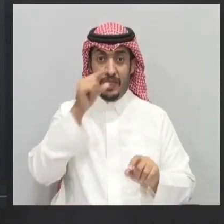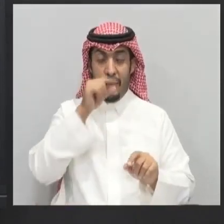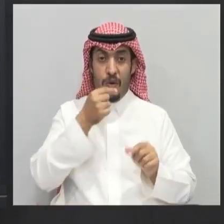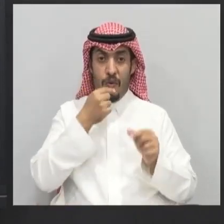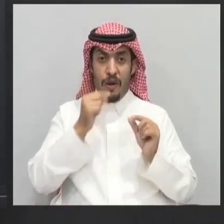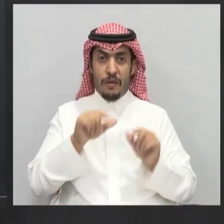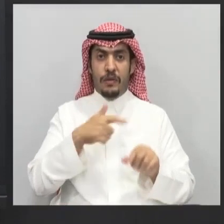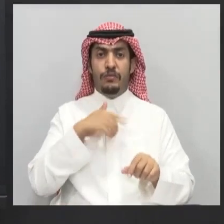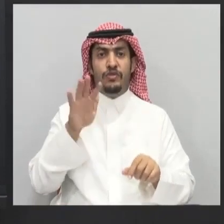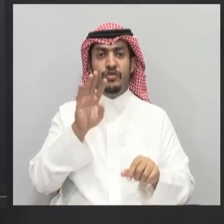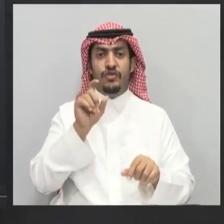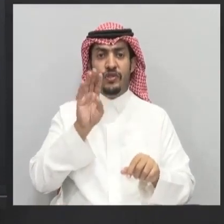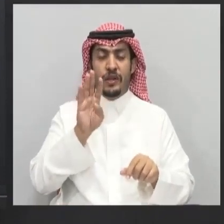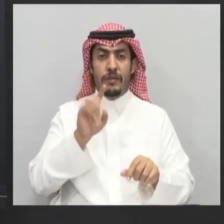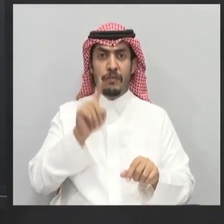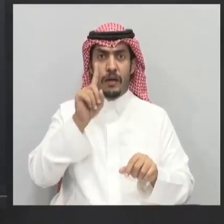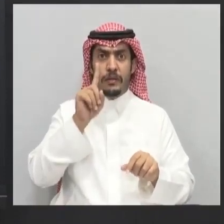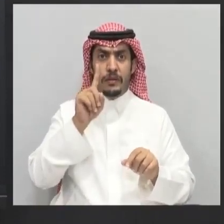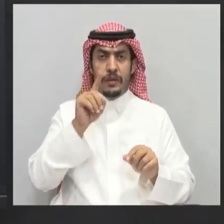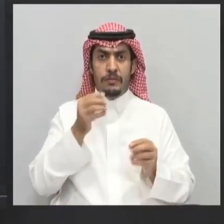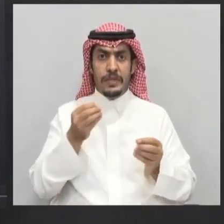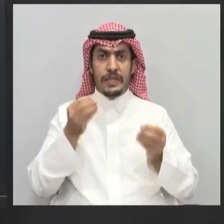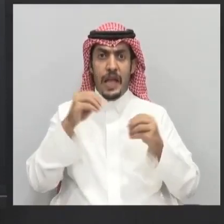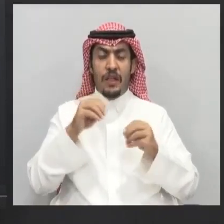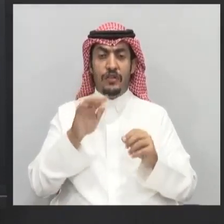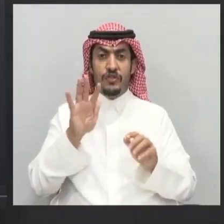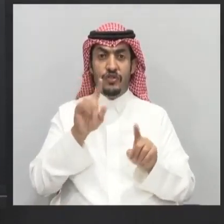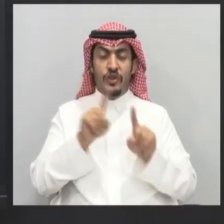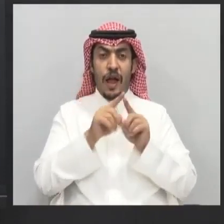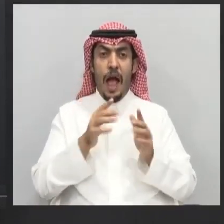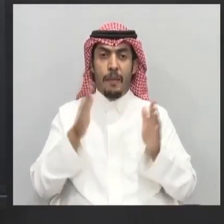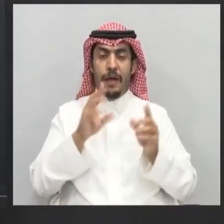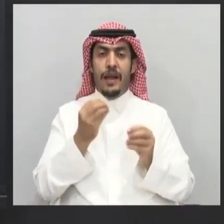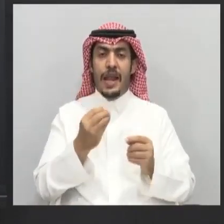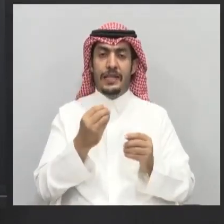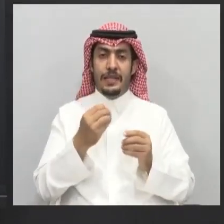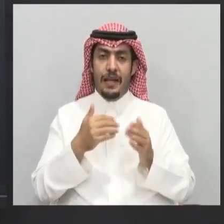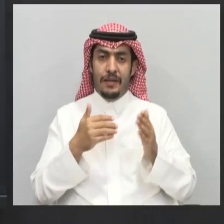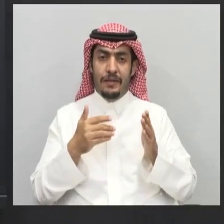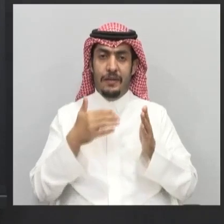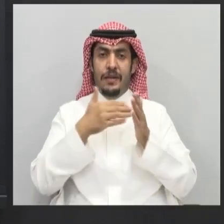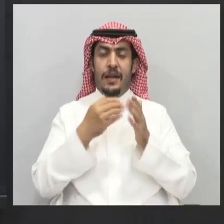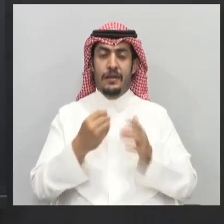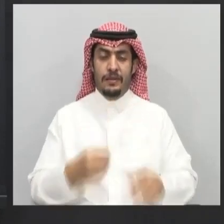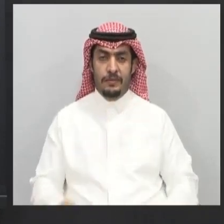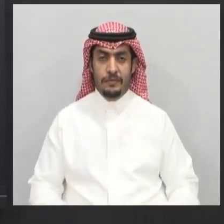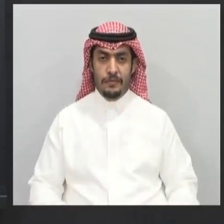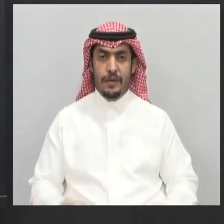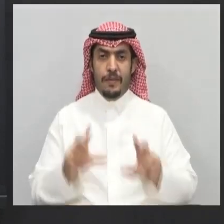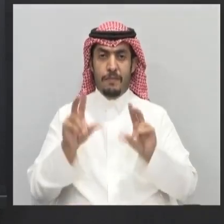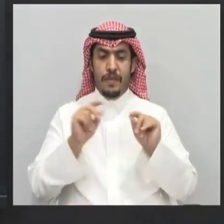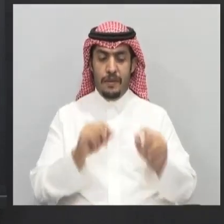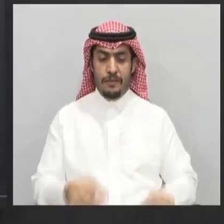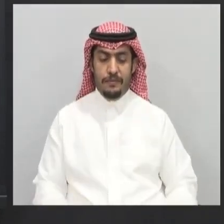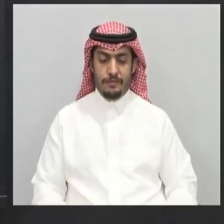القران والسنه شرك لكن لم يصل الى حد الشرك الاكبر لم يصل الى حد الشرك الاكبر مثال